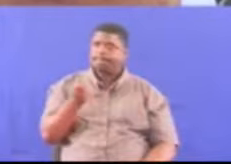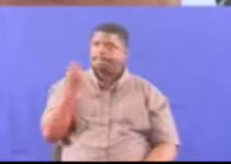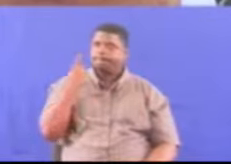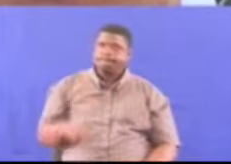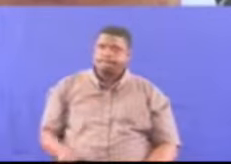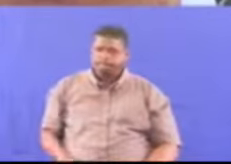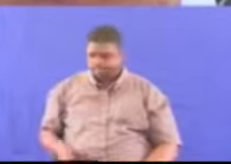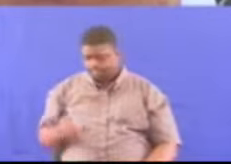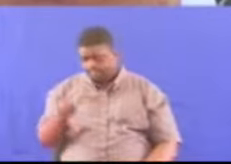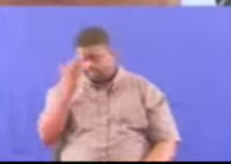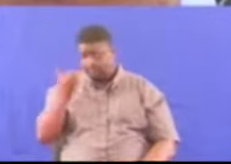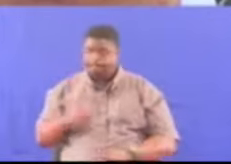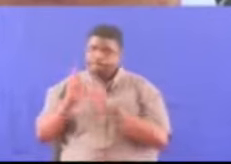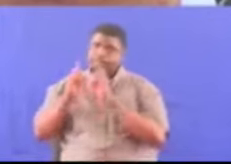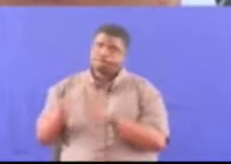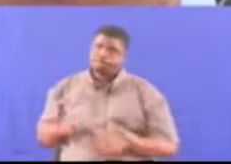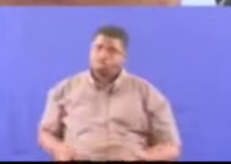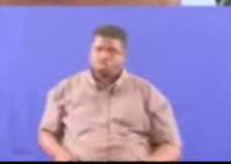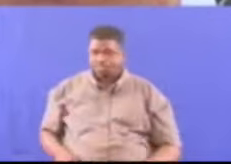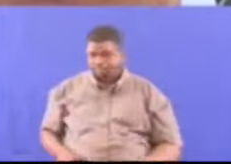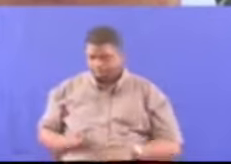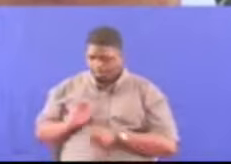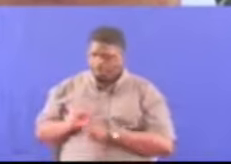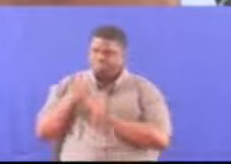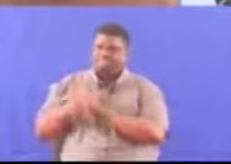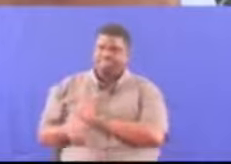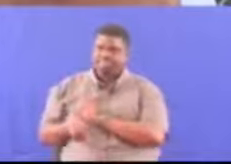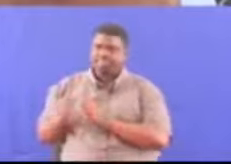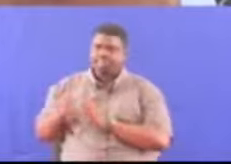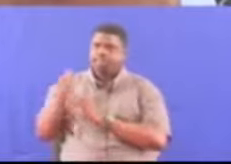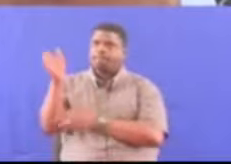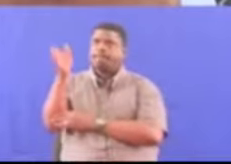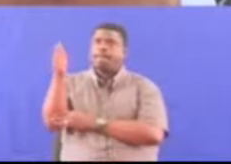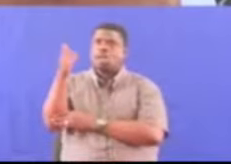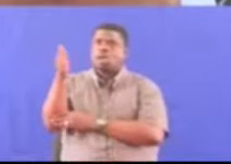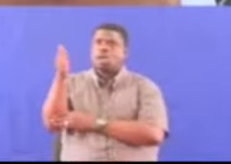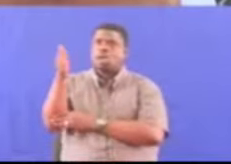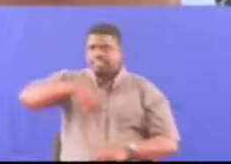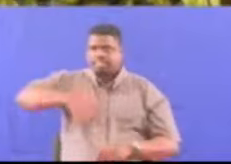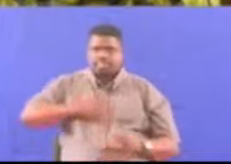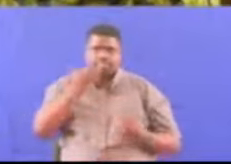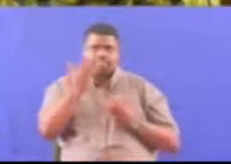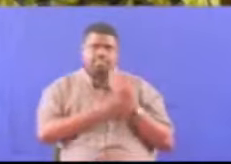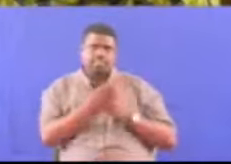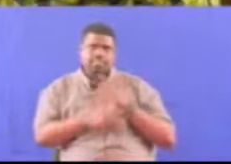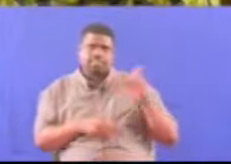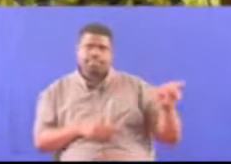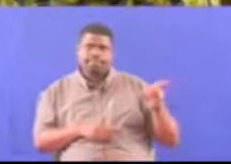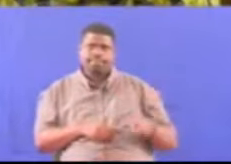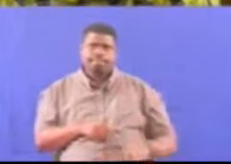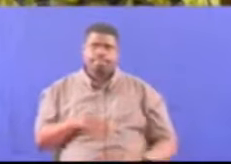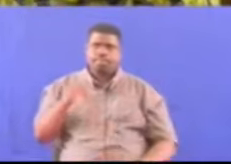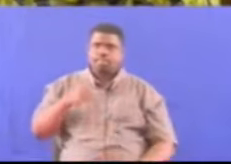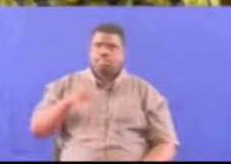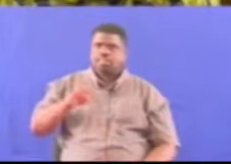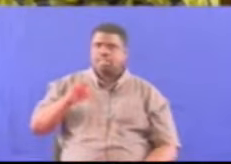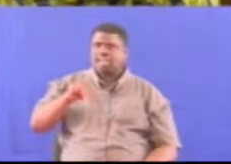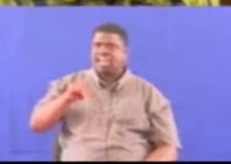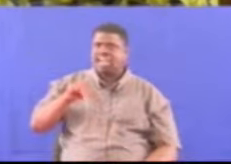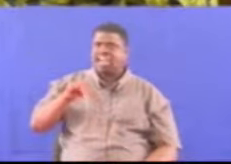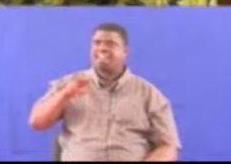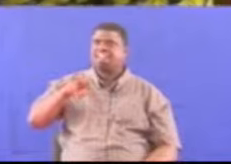Natambua pia uwepo wa uwakilishi wa ubalozi wetu nchini Geneva, Mheshimiwa Balozi